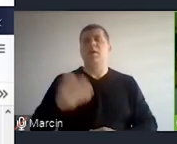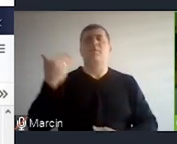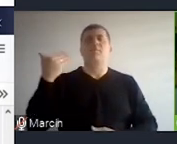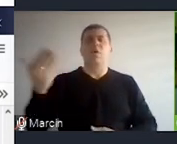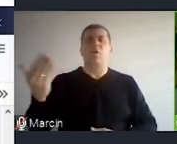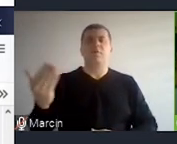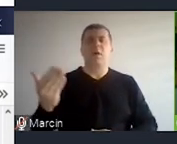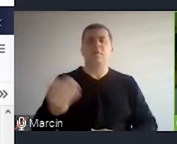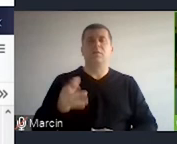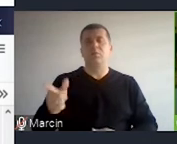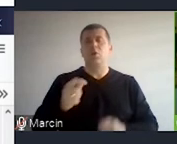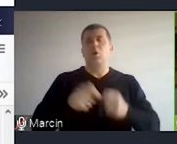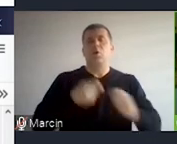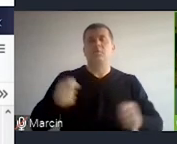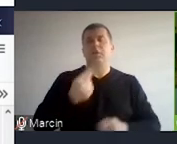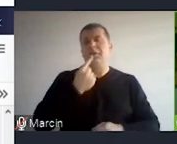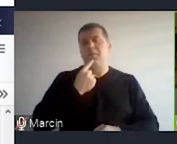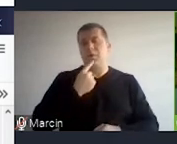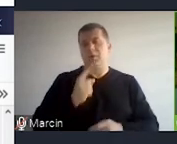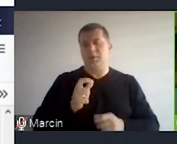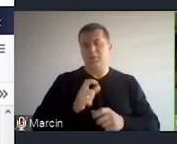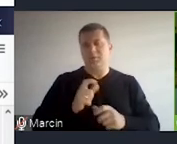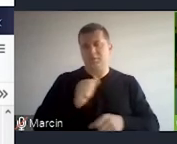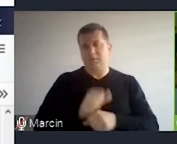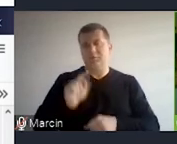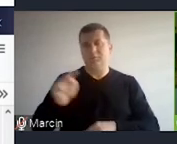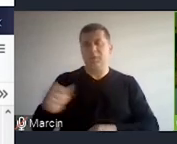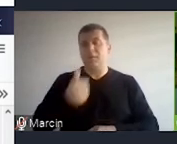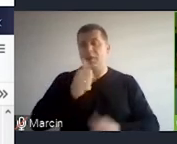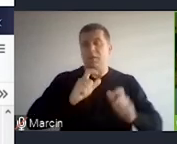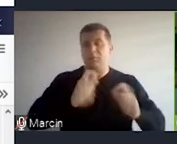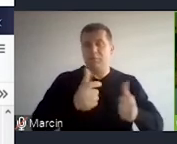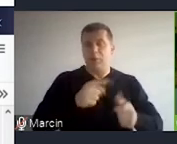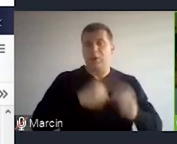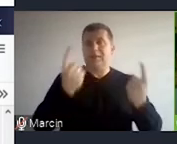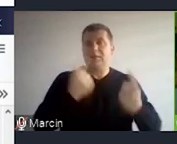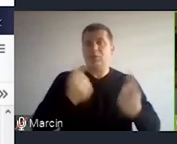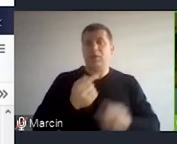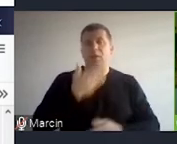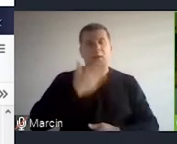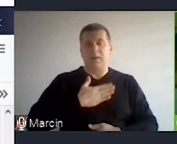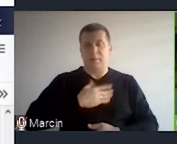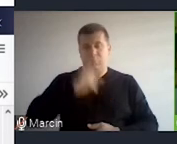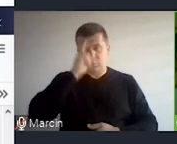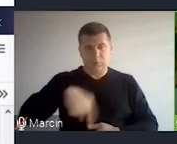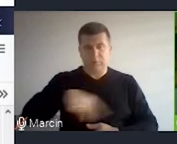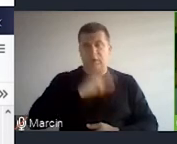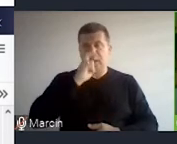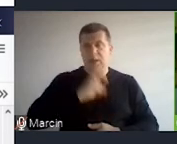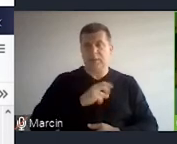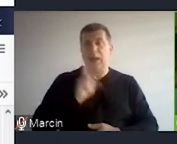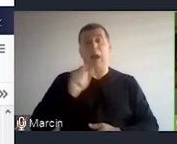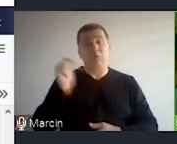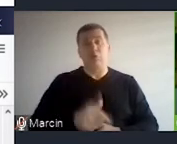i rozwiązanie trochę rzadziej występujące. Pierwszy przypadek to sytuacja, gdzie nie mam kadry, a muszę